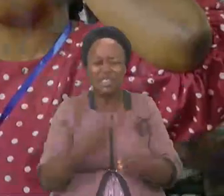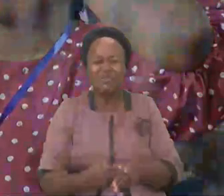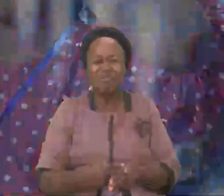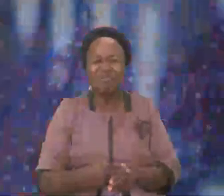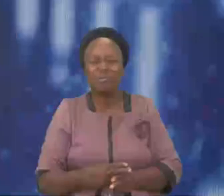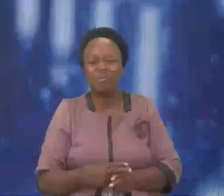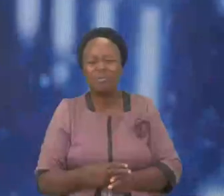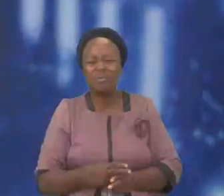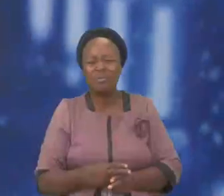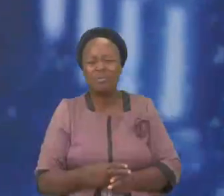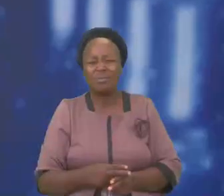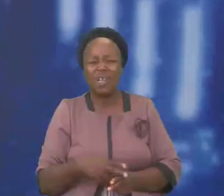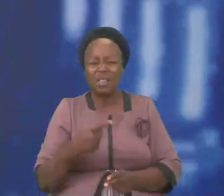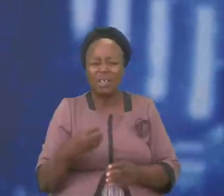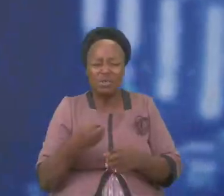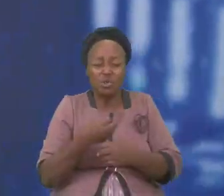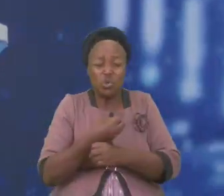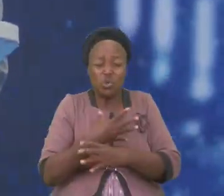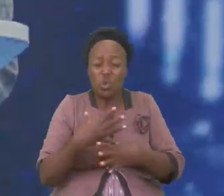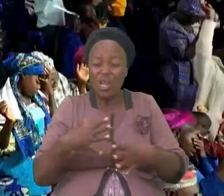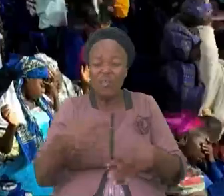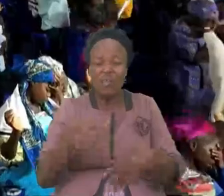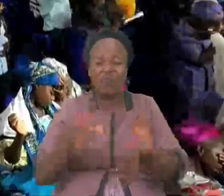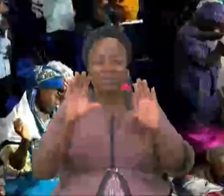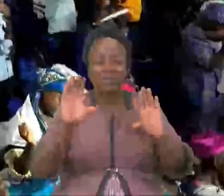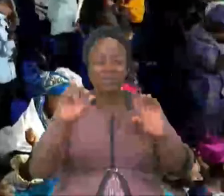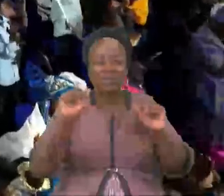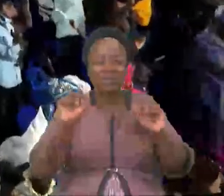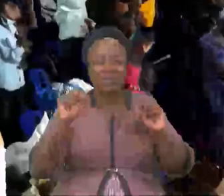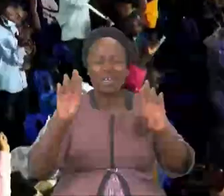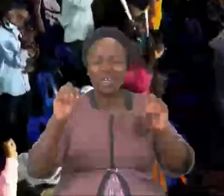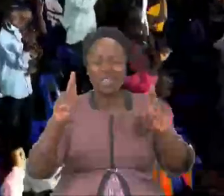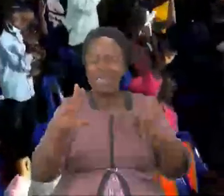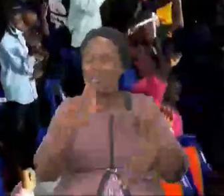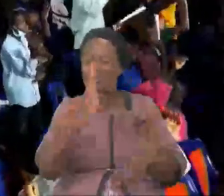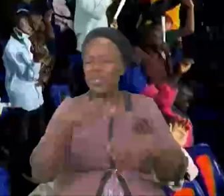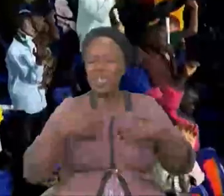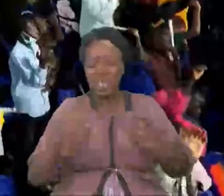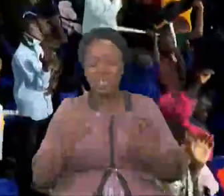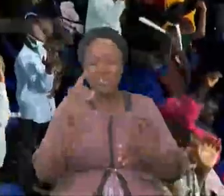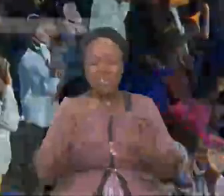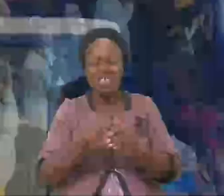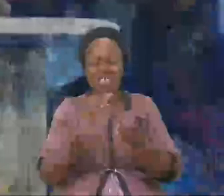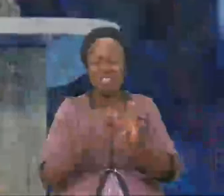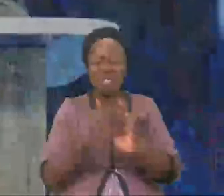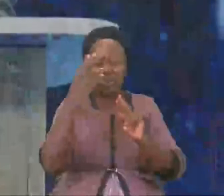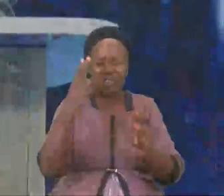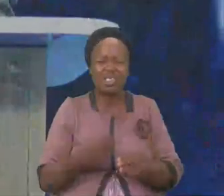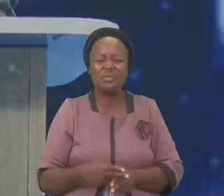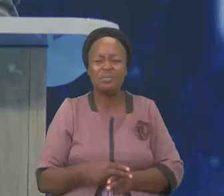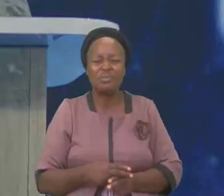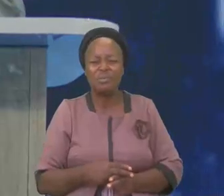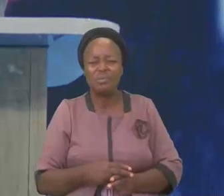Jésus. L'enflement de cancer, soit guéri au nom de